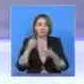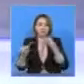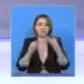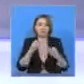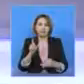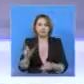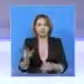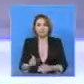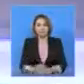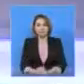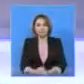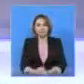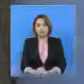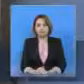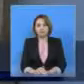его посетителями.